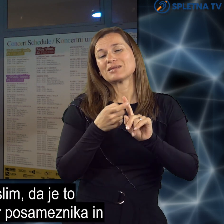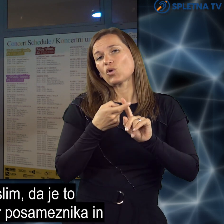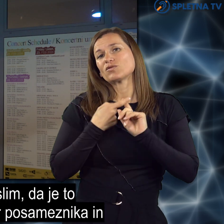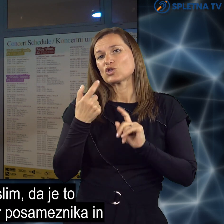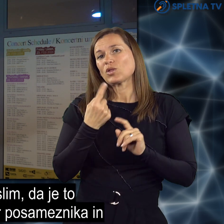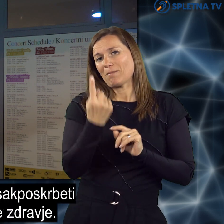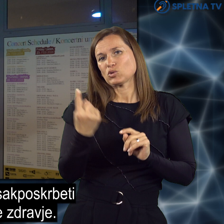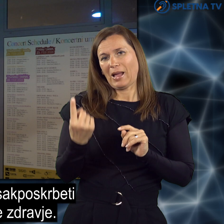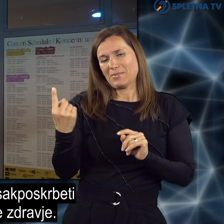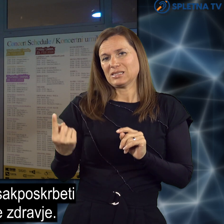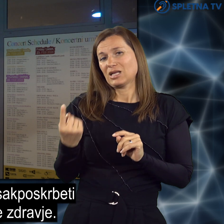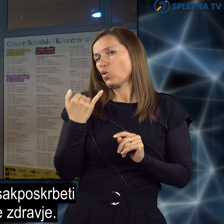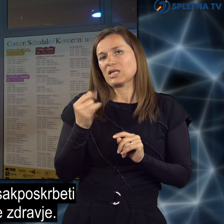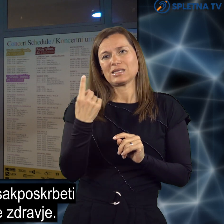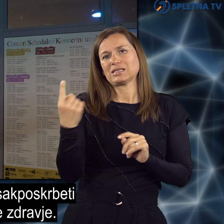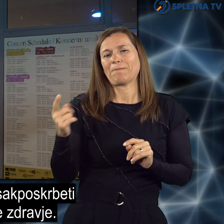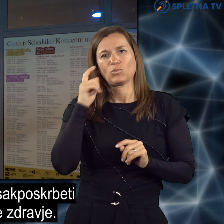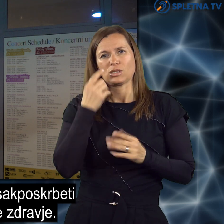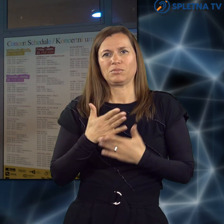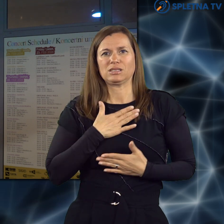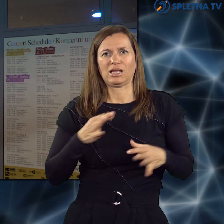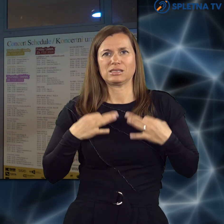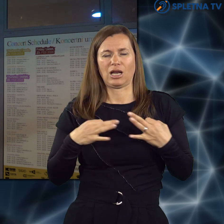stvar posameznika in da mora vsak poskrbeti za svoje zdravje.